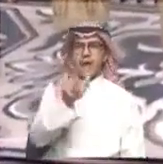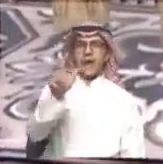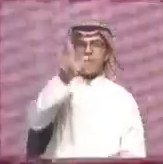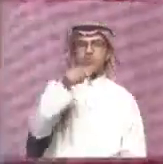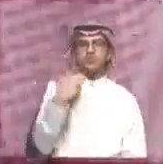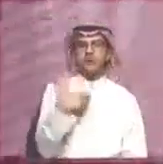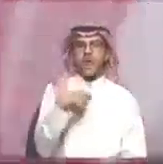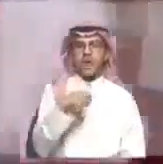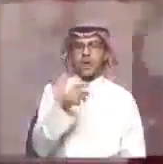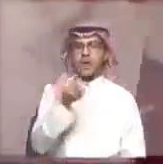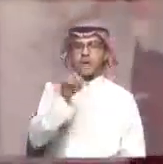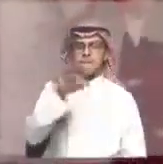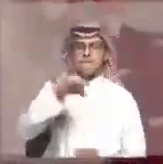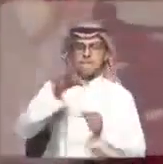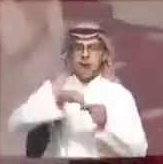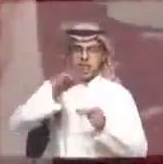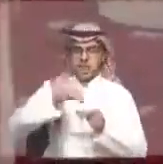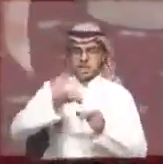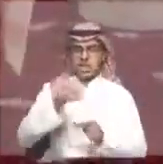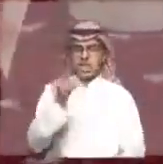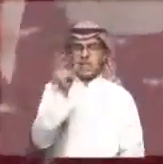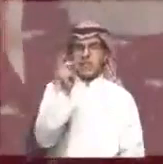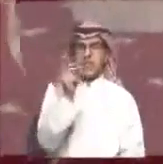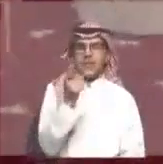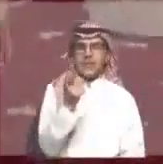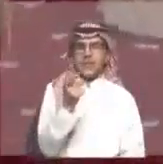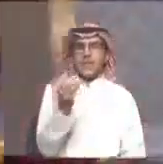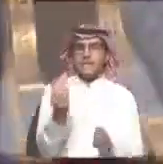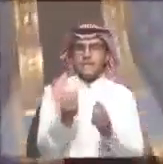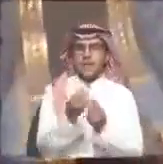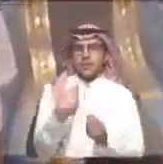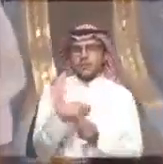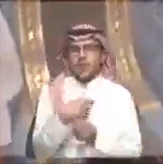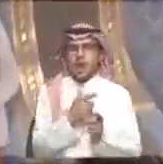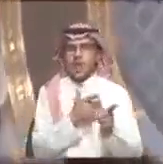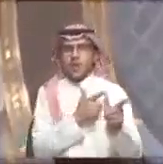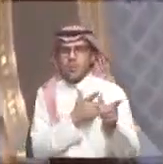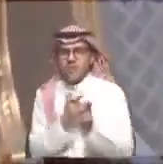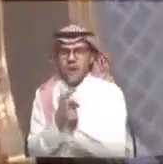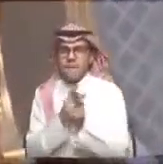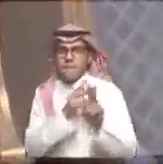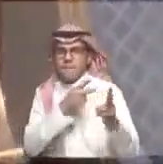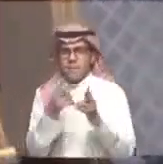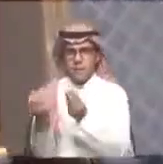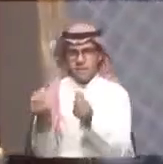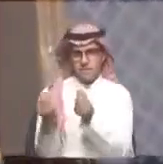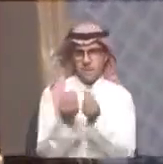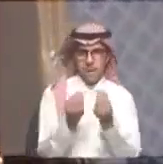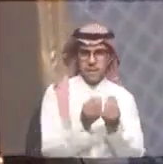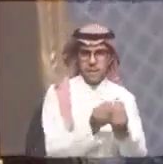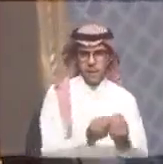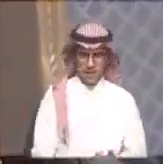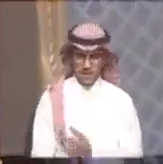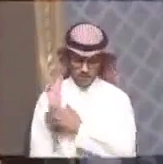رئيس وزراء جمهورية بنغلاديش حسينة واجد، وأصحاب المعالي وزراء الدفاع وقادة الأركان في الدول